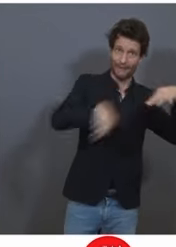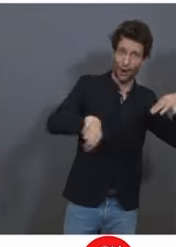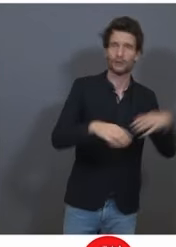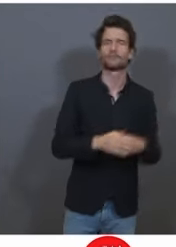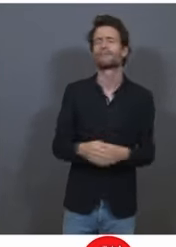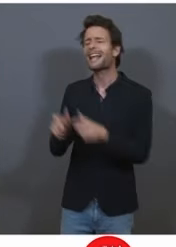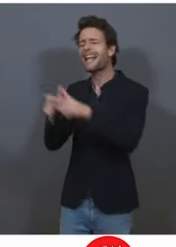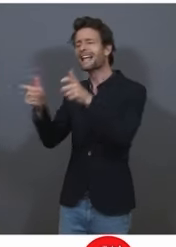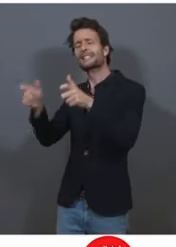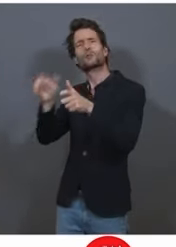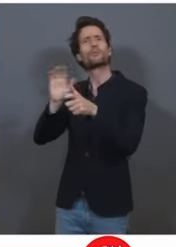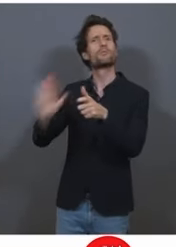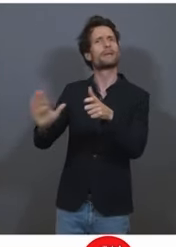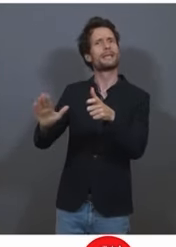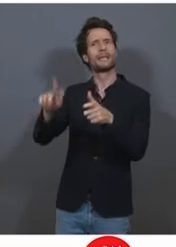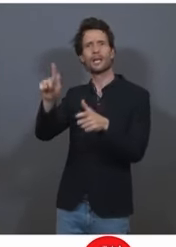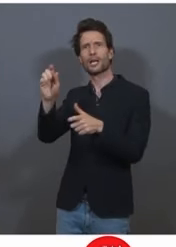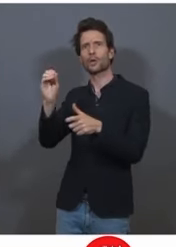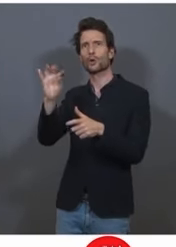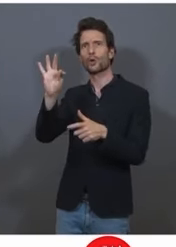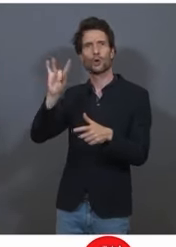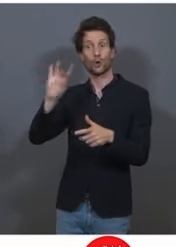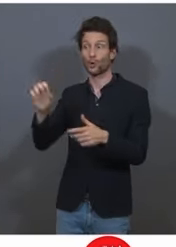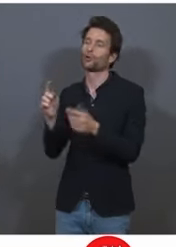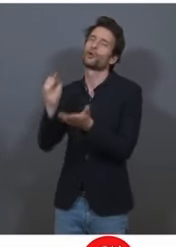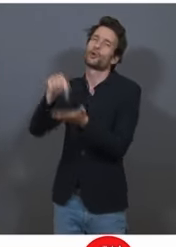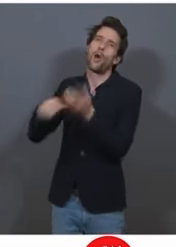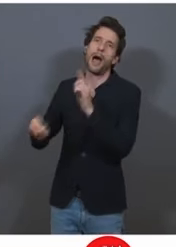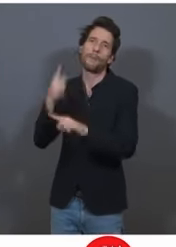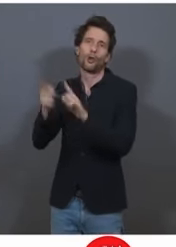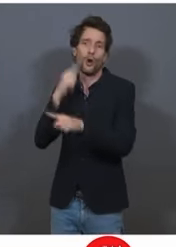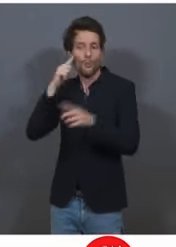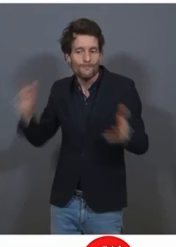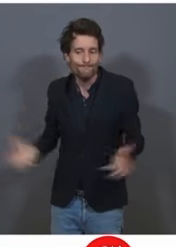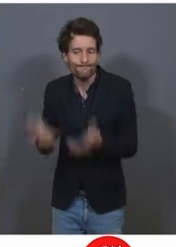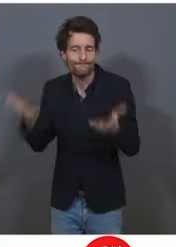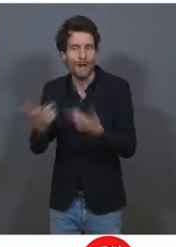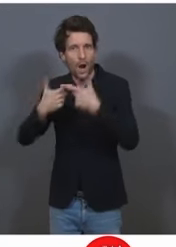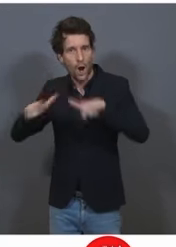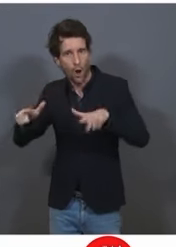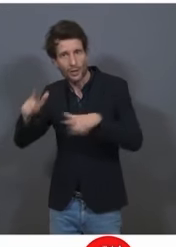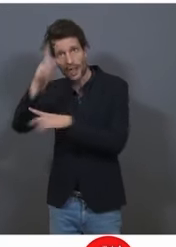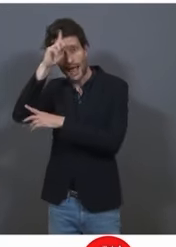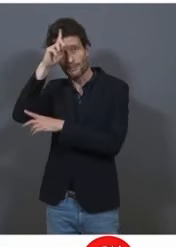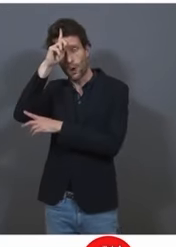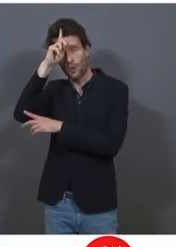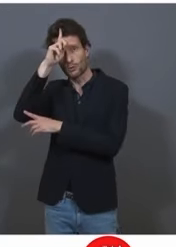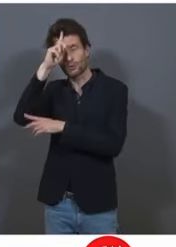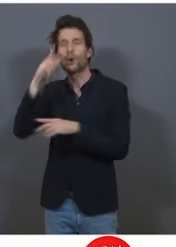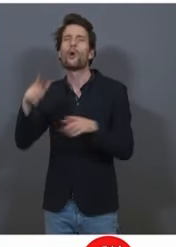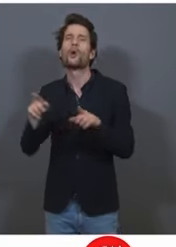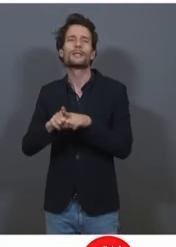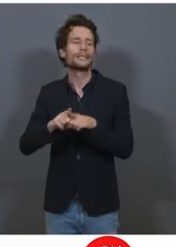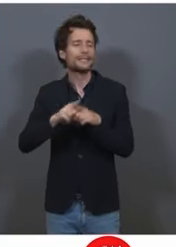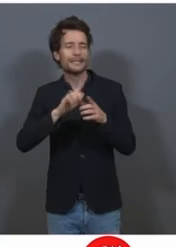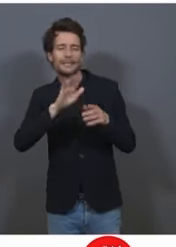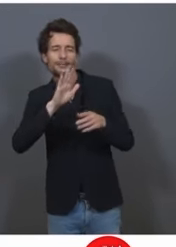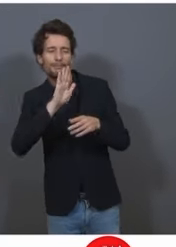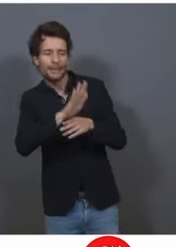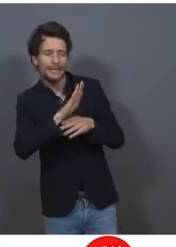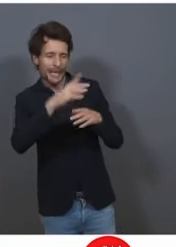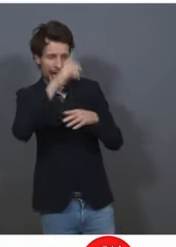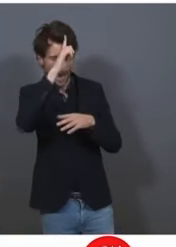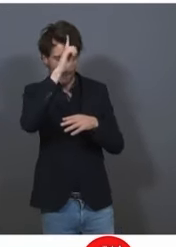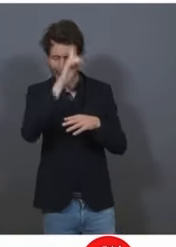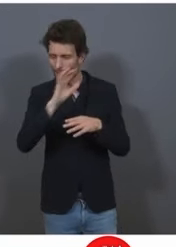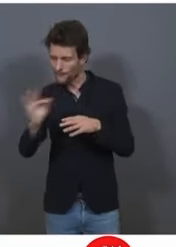l'échange interculturel franco-allemand, de la promotion de la langue allemande et de la mise en réseau des scènes culturelles de l'Allemagne et de